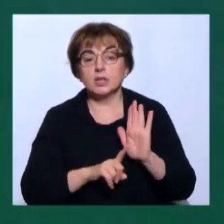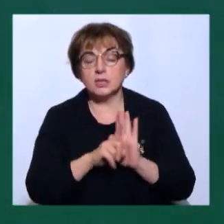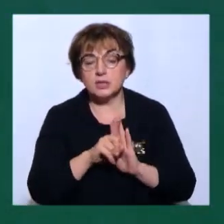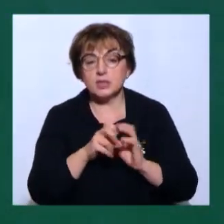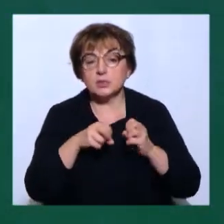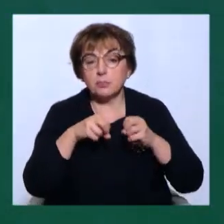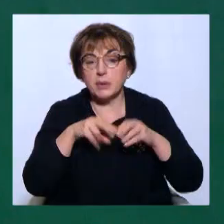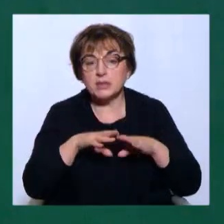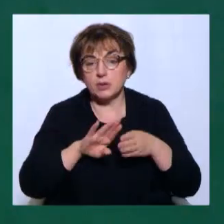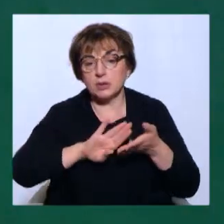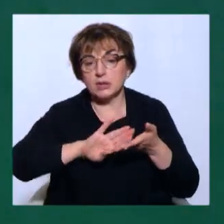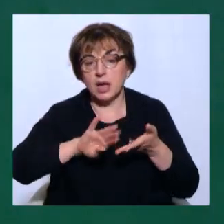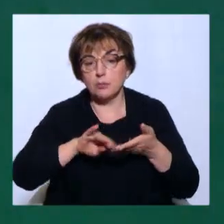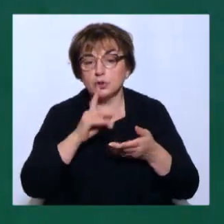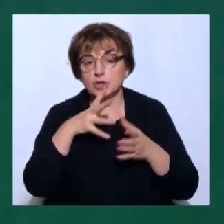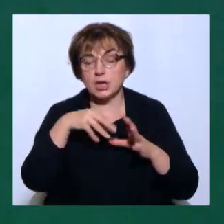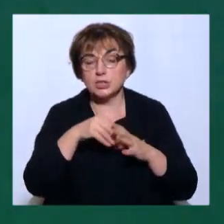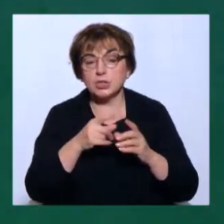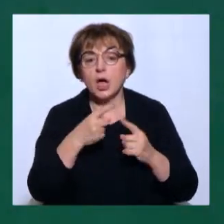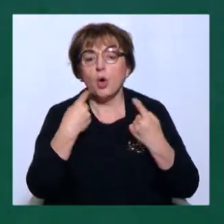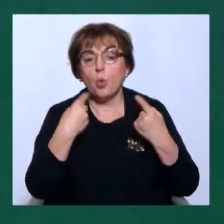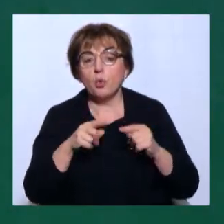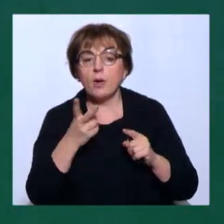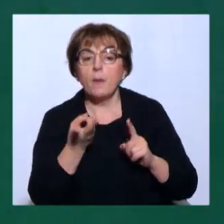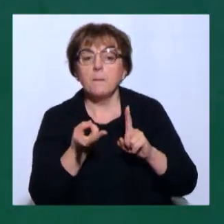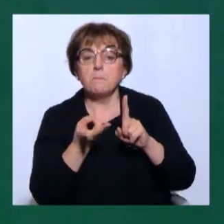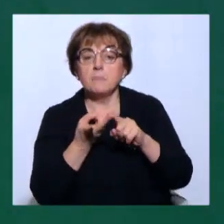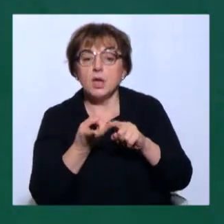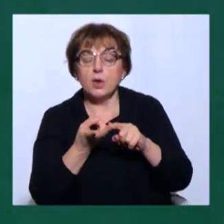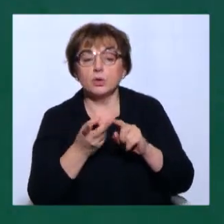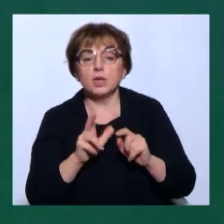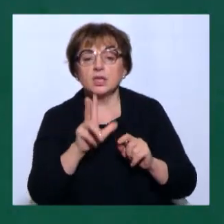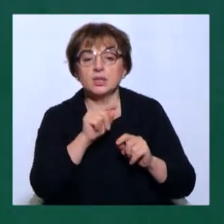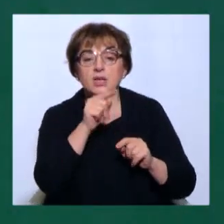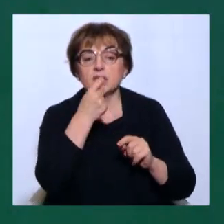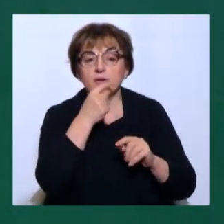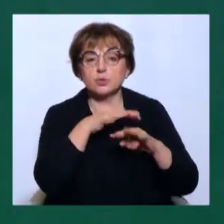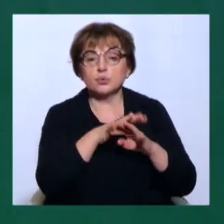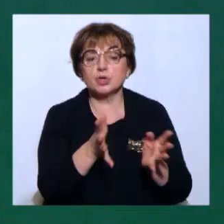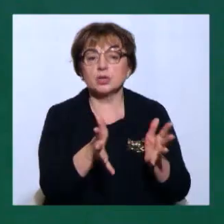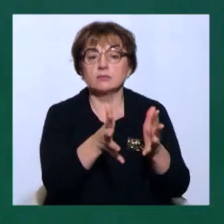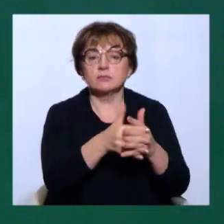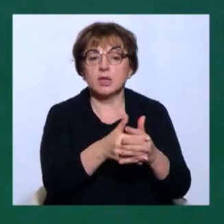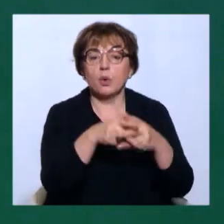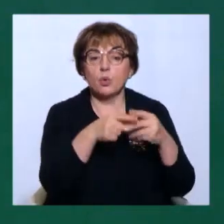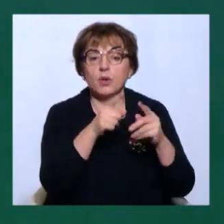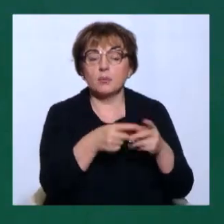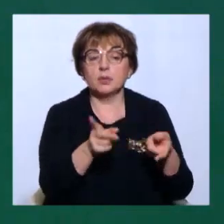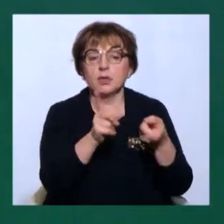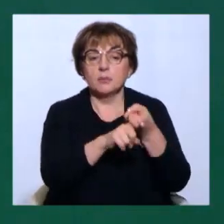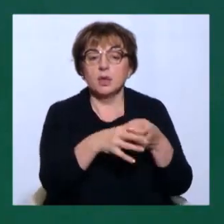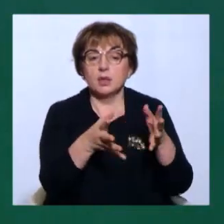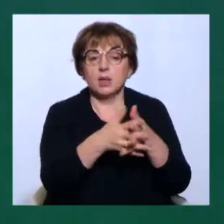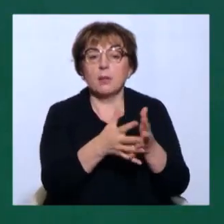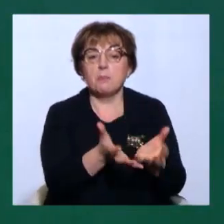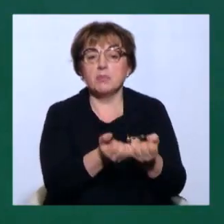გამოსვლას, გამოდის წყალში და ანაყოფიერებს მეორე ჰიდრას კვერცხუჯრედს. განაყოფიერებული კვერცხუჯრედის შედეგად